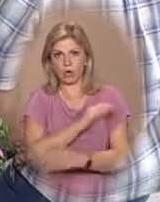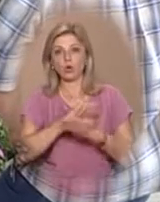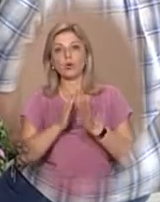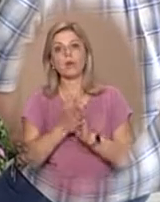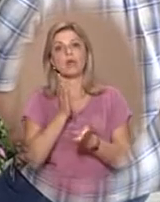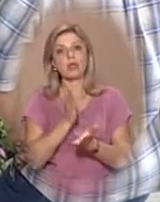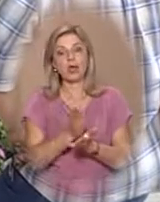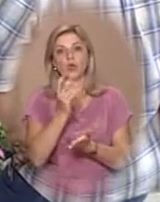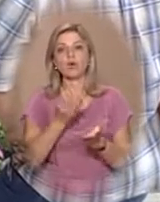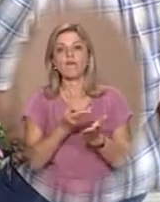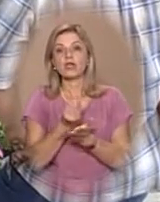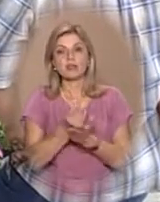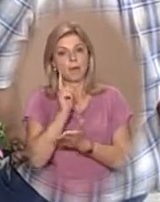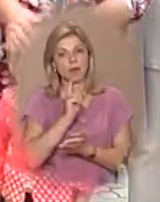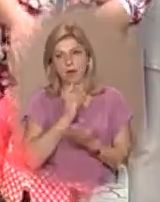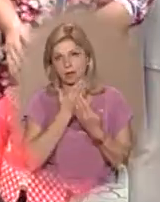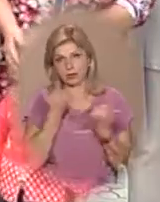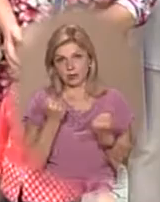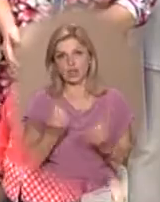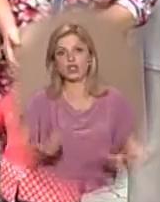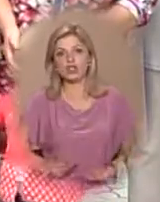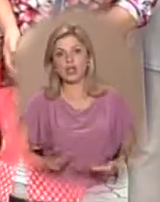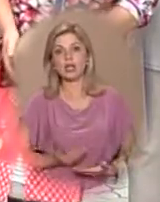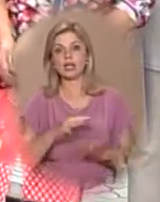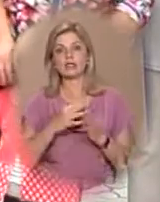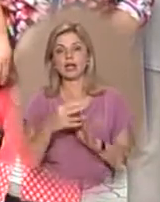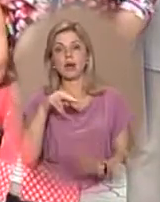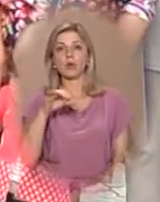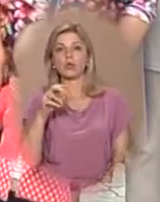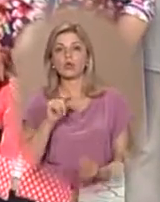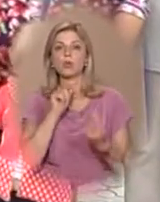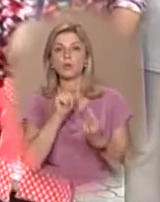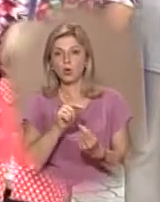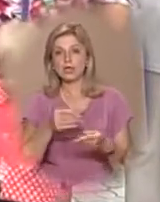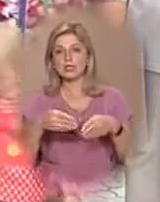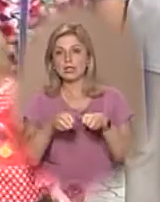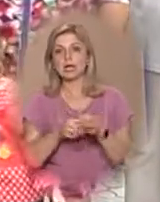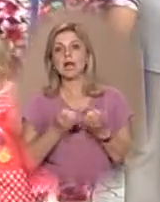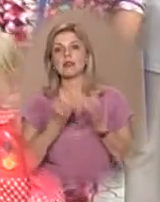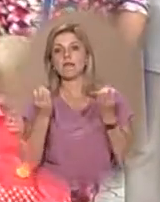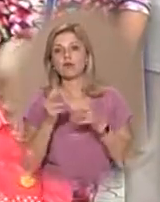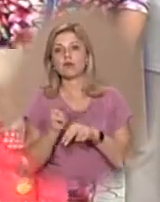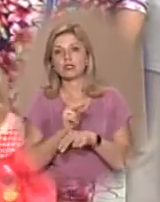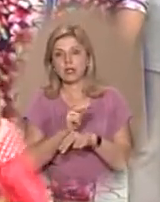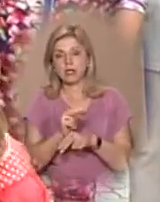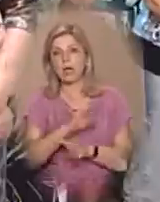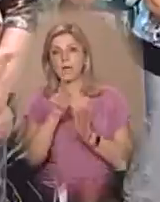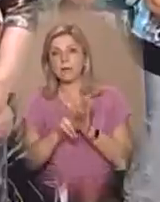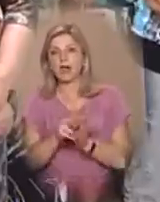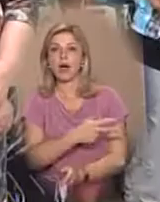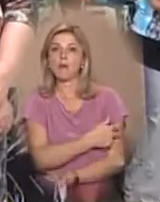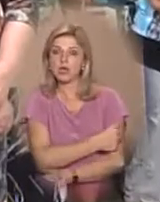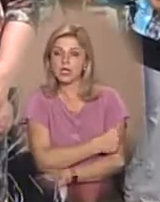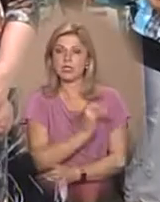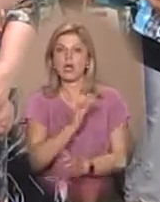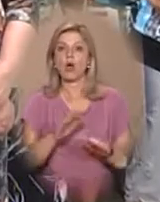є, але фінансування поки що немає. Мешканці Парутиного проти закриття денного стаціонару при місцевій амбулаторії. І